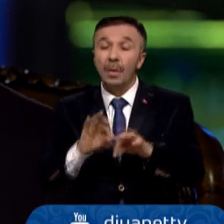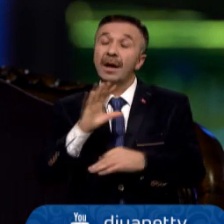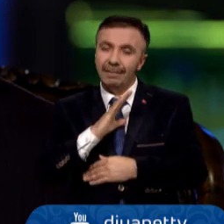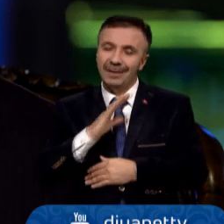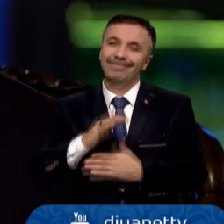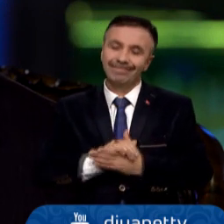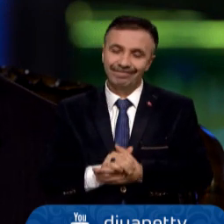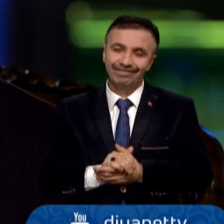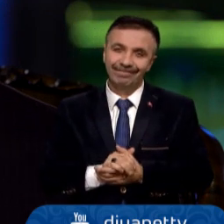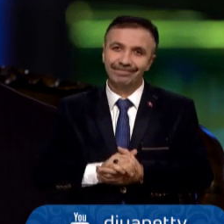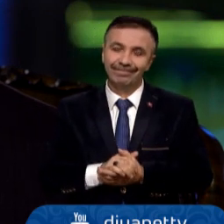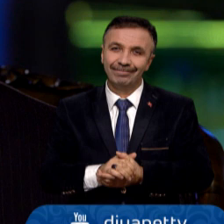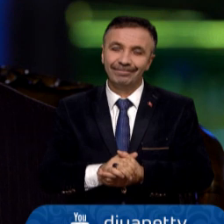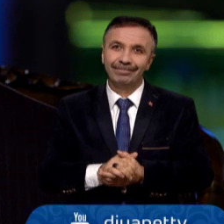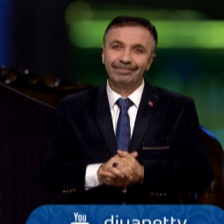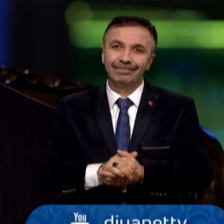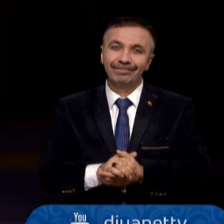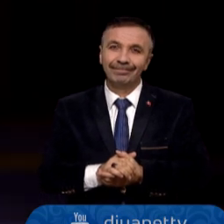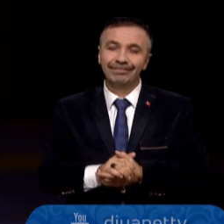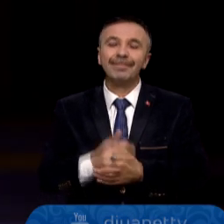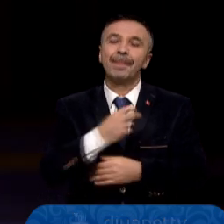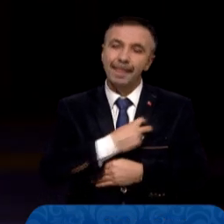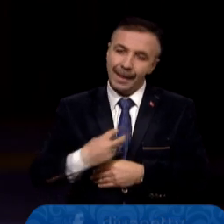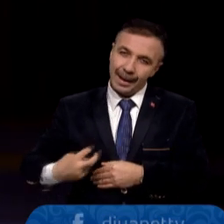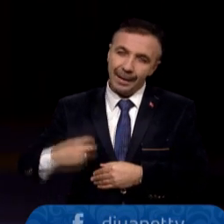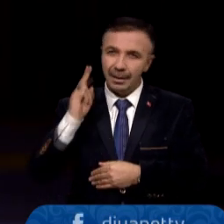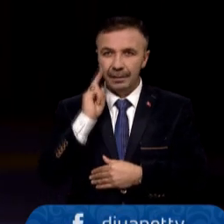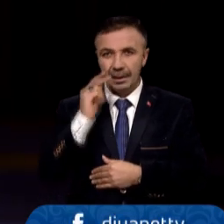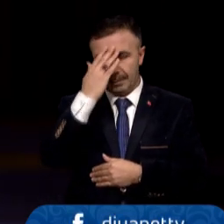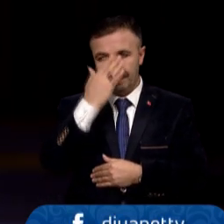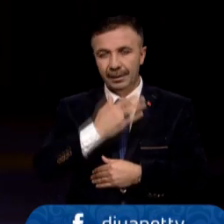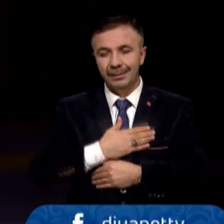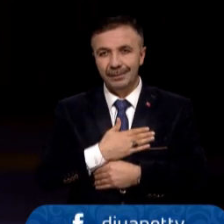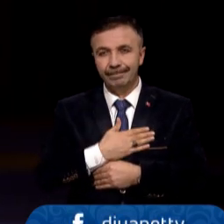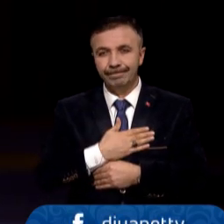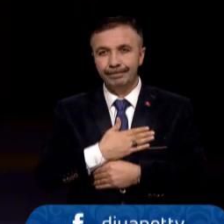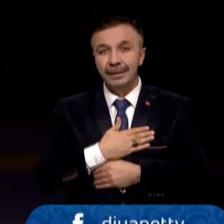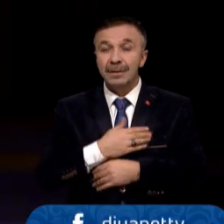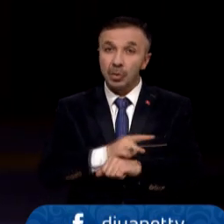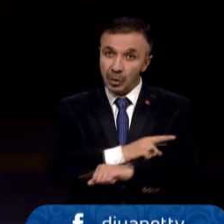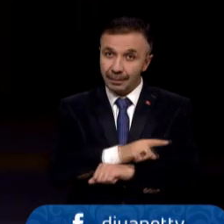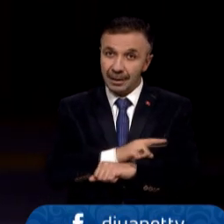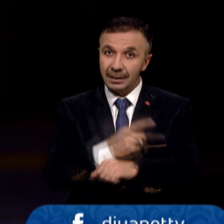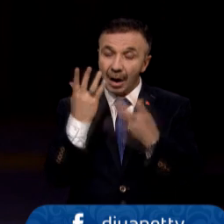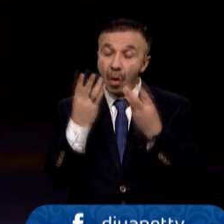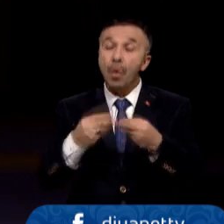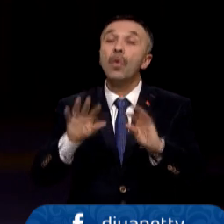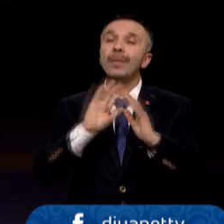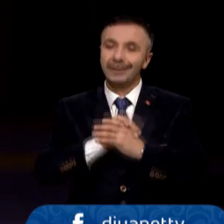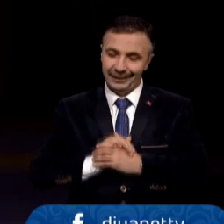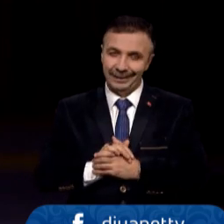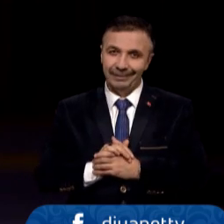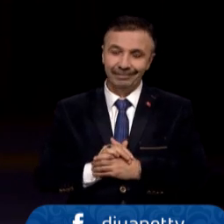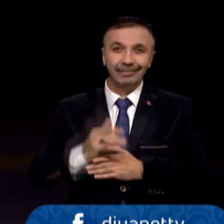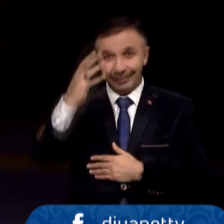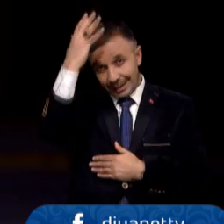bir hazret-i Ömer radiyallahu an vardır bir peygamber Sallallahu Aleyhi ve Sellem Efendimiz zamanında